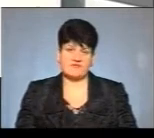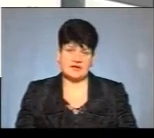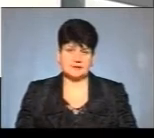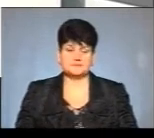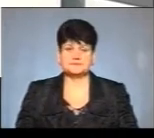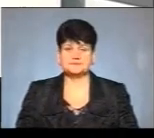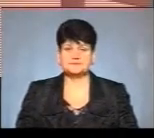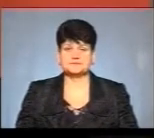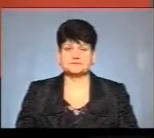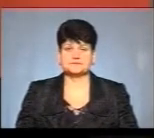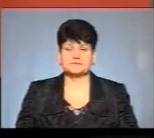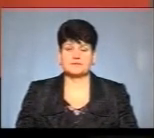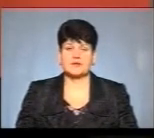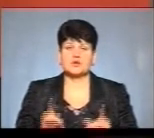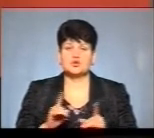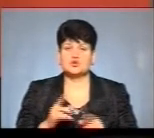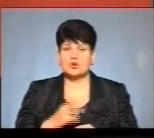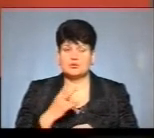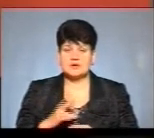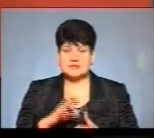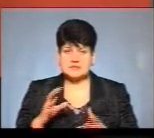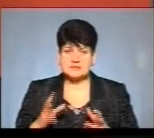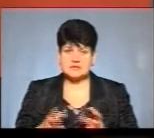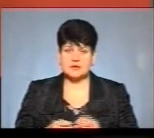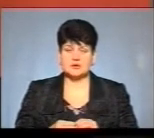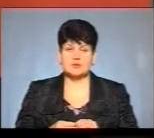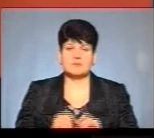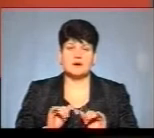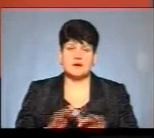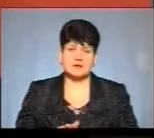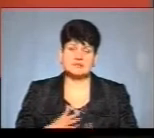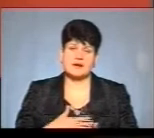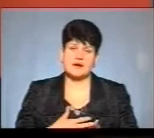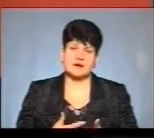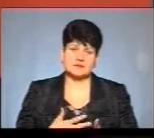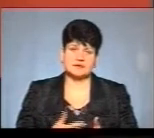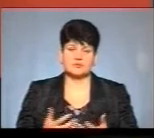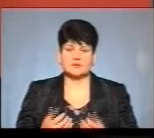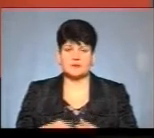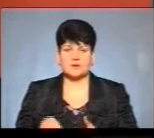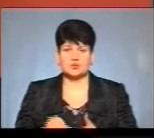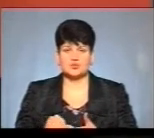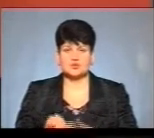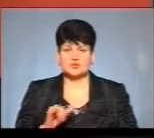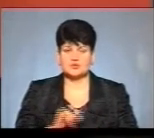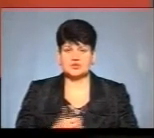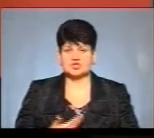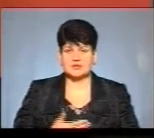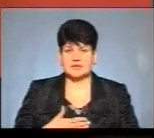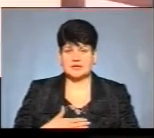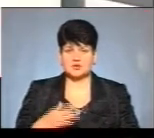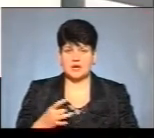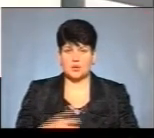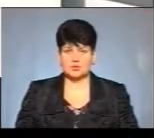безпосередньо. Що показують загалом такі акції? Чи активно беруть участь у них жителі нашого регіону?